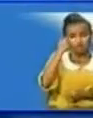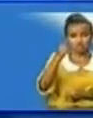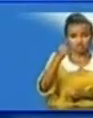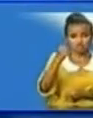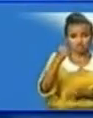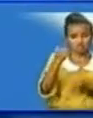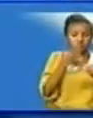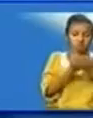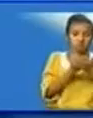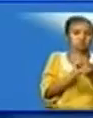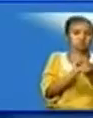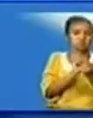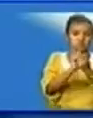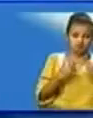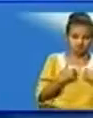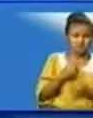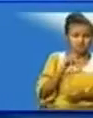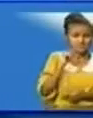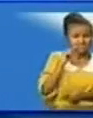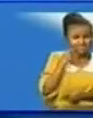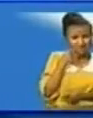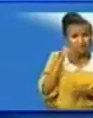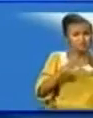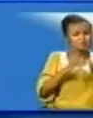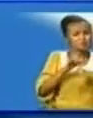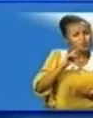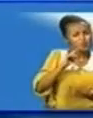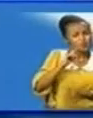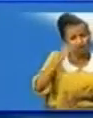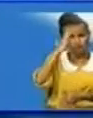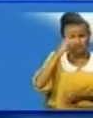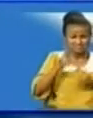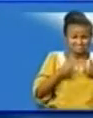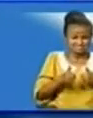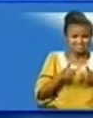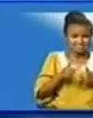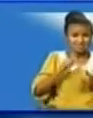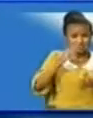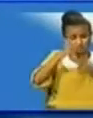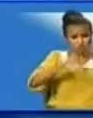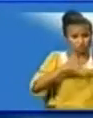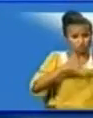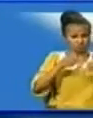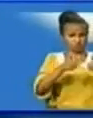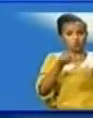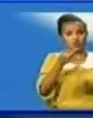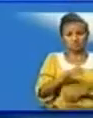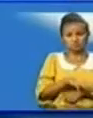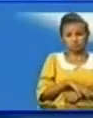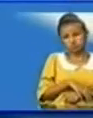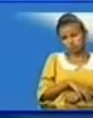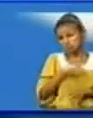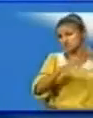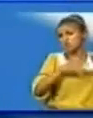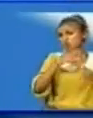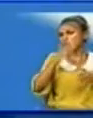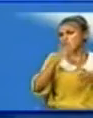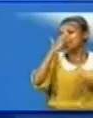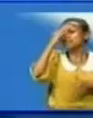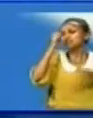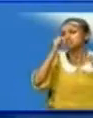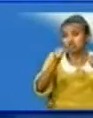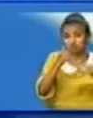ናቸው ከዛ እዚሁ መካኒሳ መስማት ይሳናቸው ትምህርት ቤት ምልክት ቋንቋ ስልጠና ወስደው የተሻለ ግንኙነት እንዳላቸው